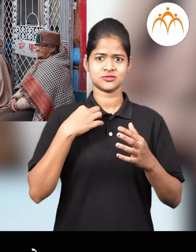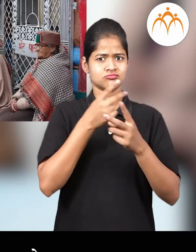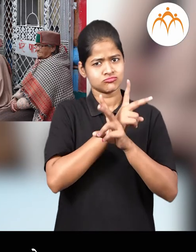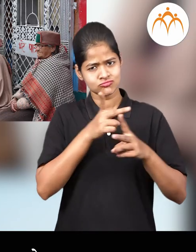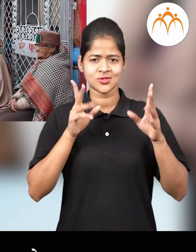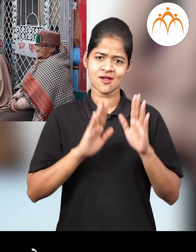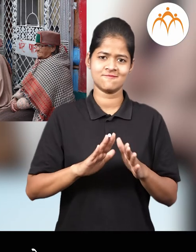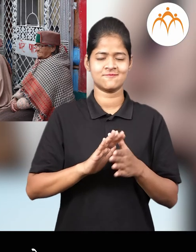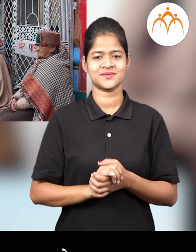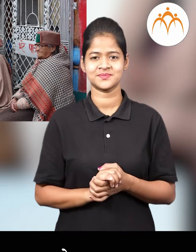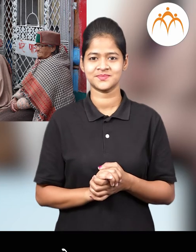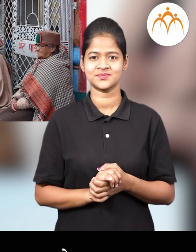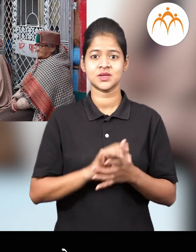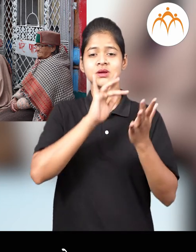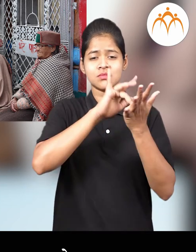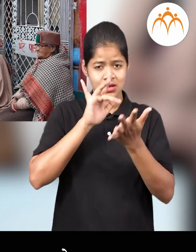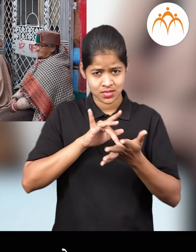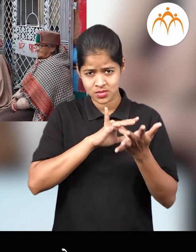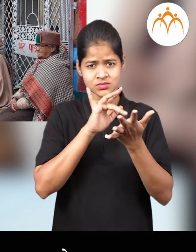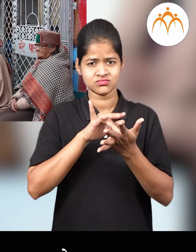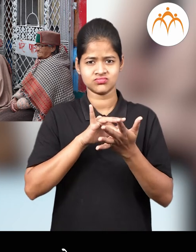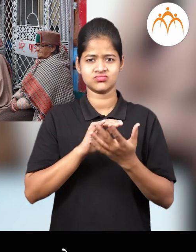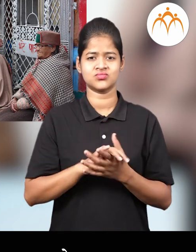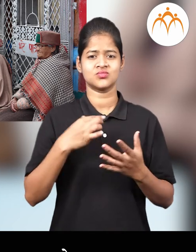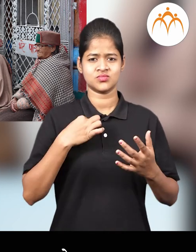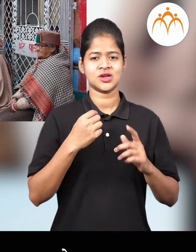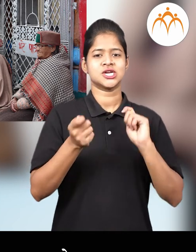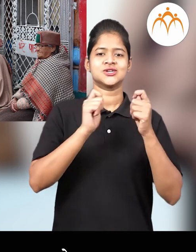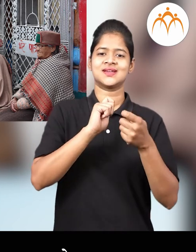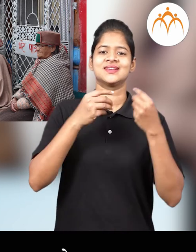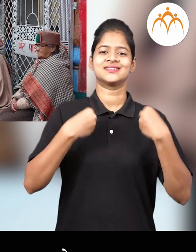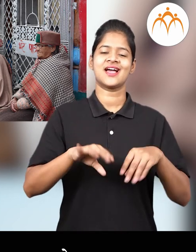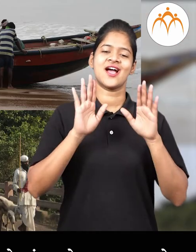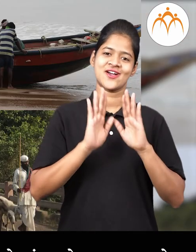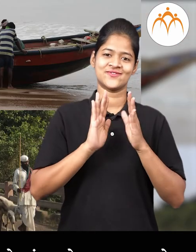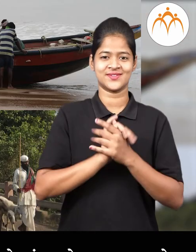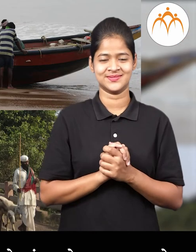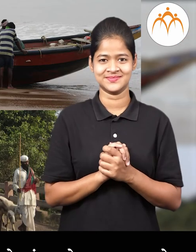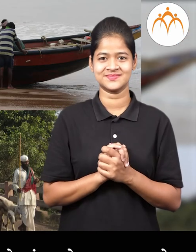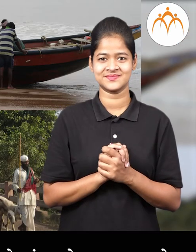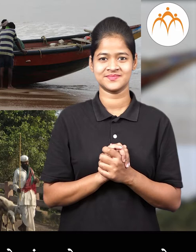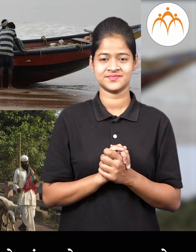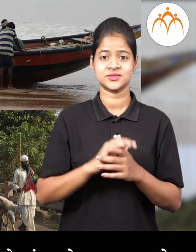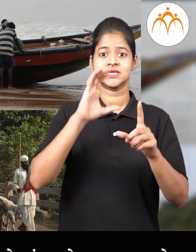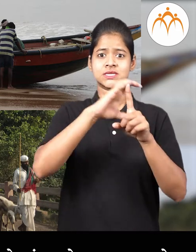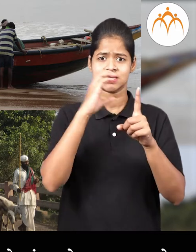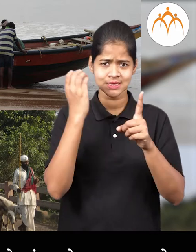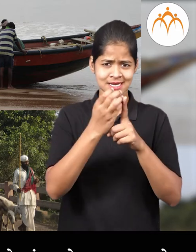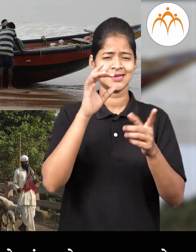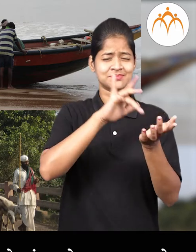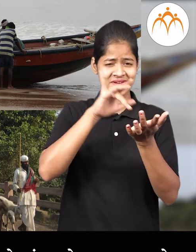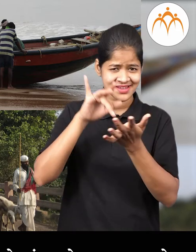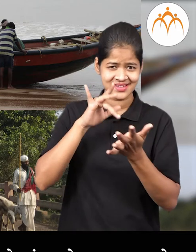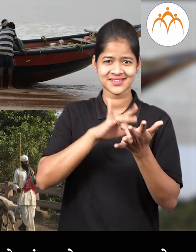विवीधता आजते प्रदेशा नुसार लोकांचा पोशाख बदलतो सांस्कुरुतिक आणी भवगोलिक